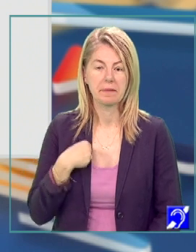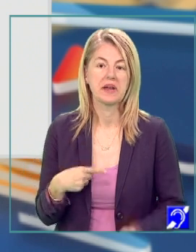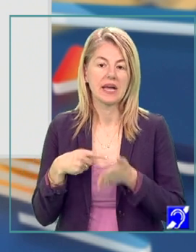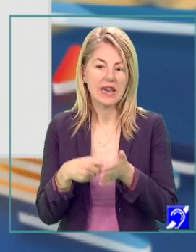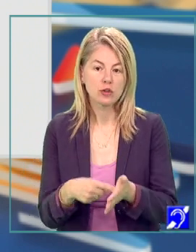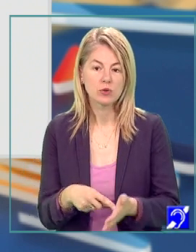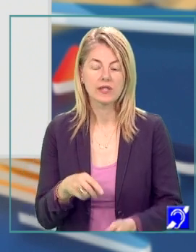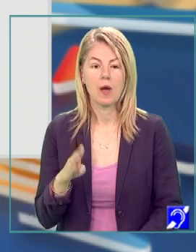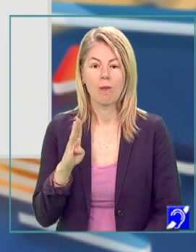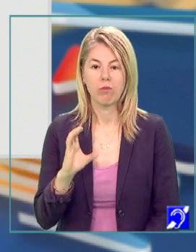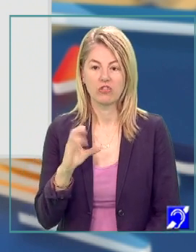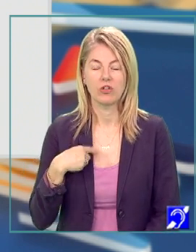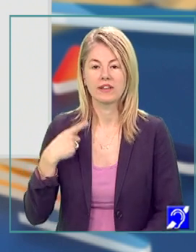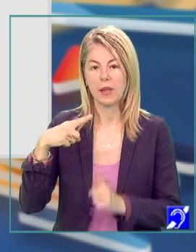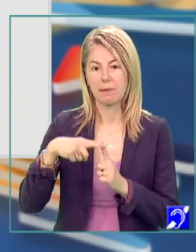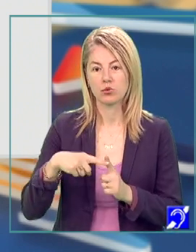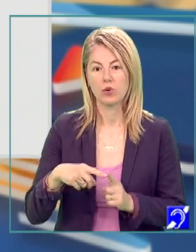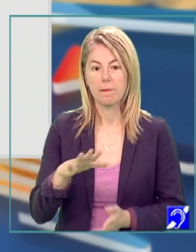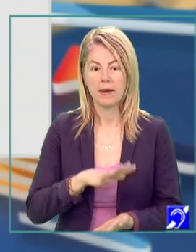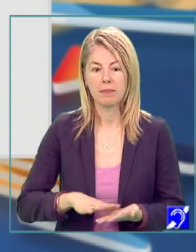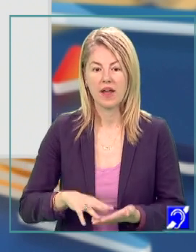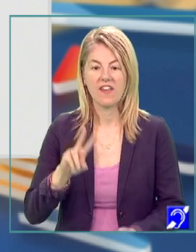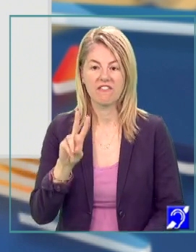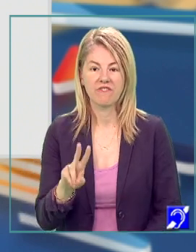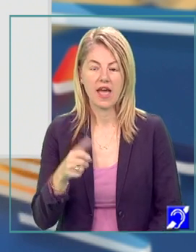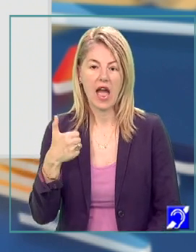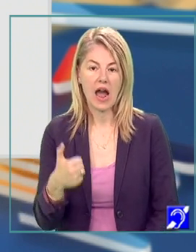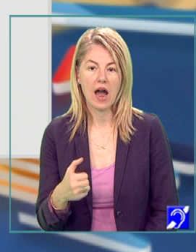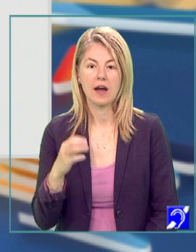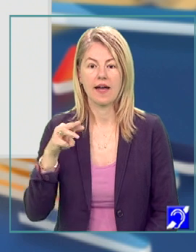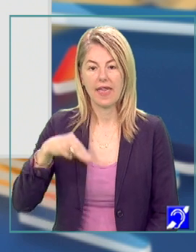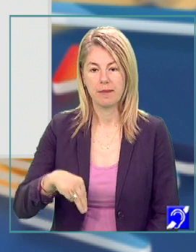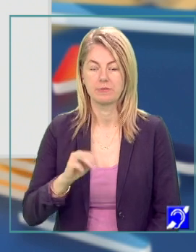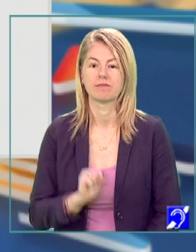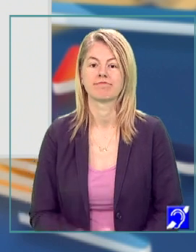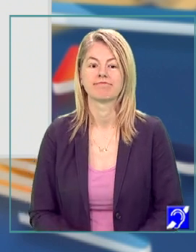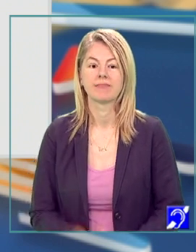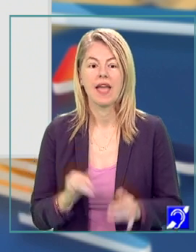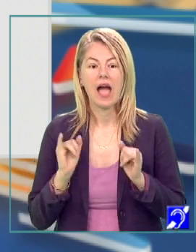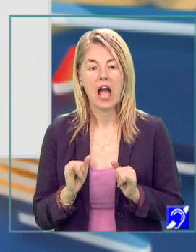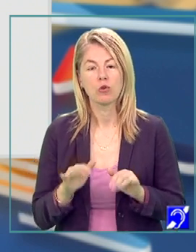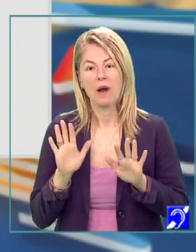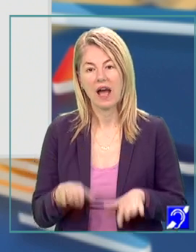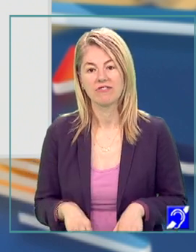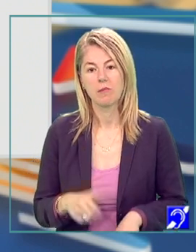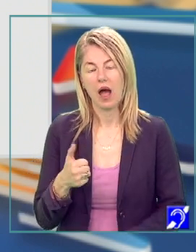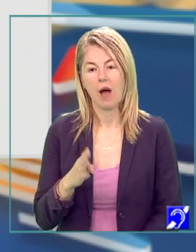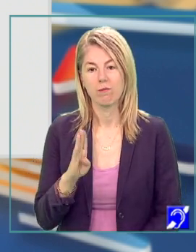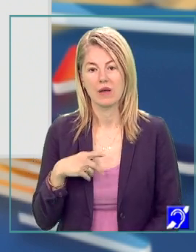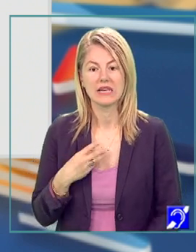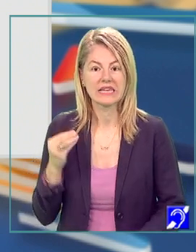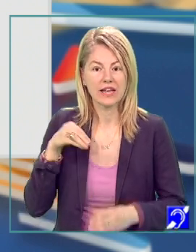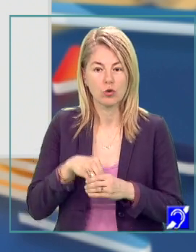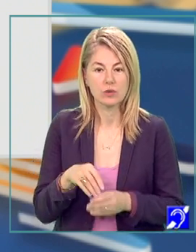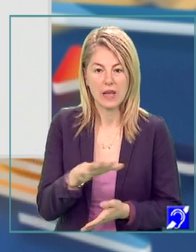rezultă că BC e perpendiculară pe planul VAM. Acum, avem că AB este inclusă